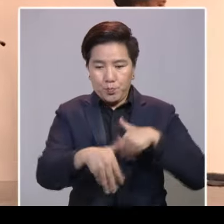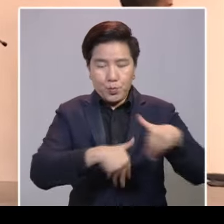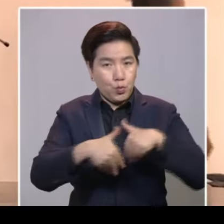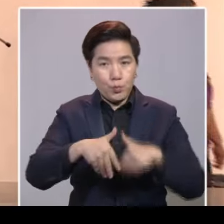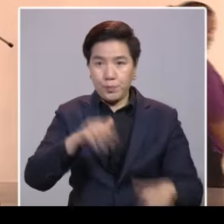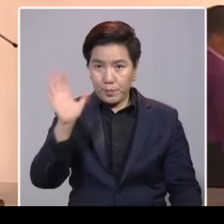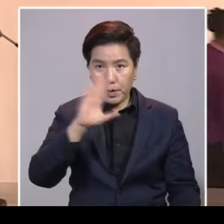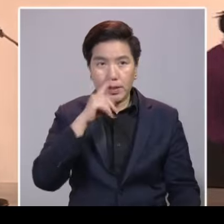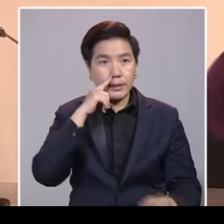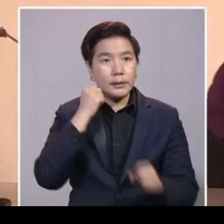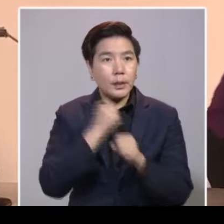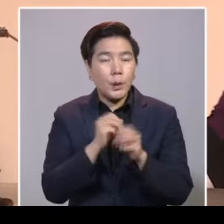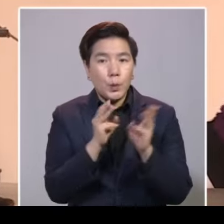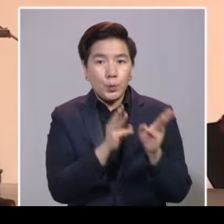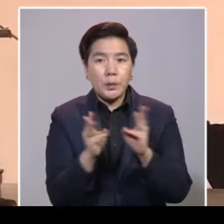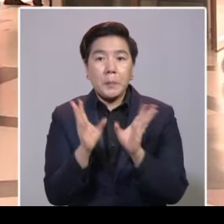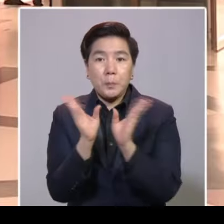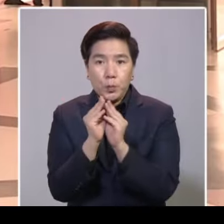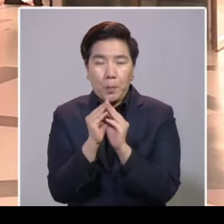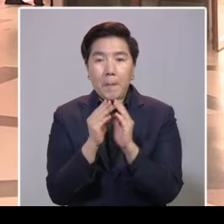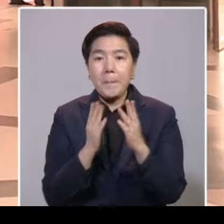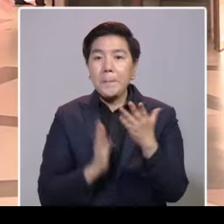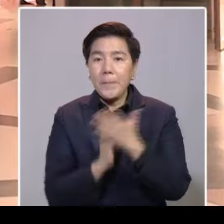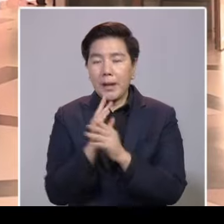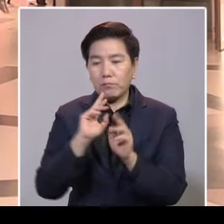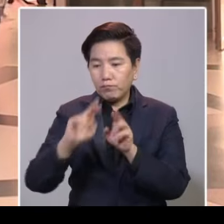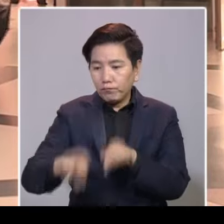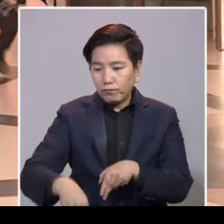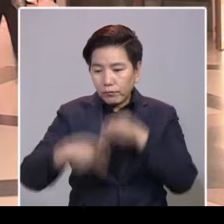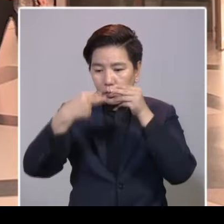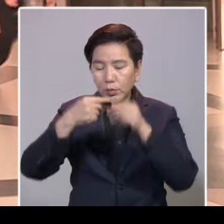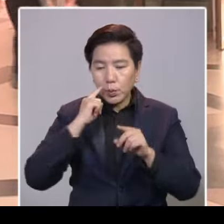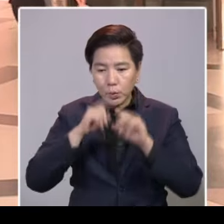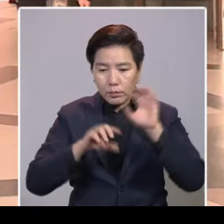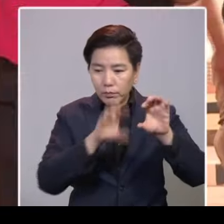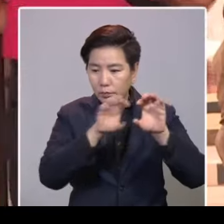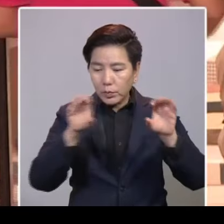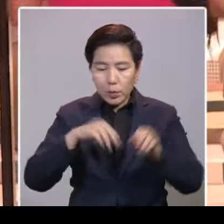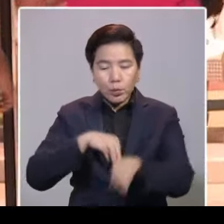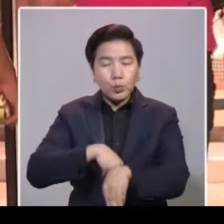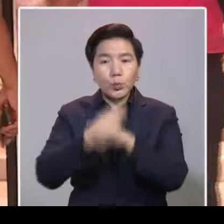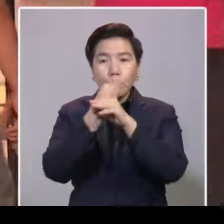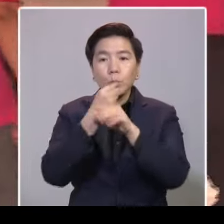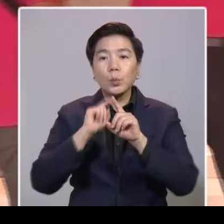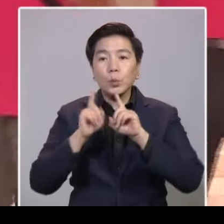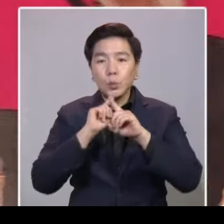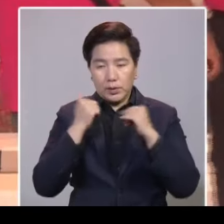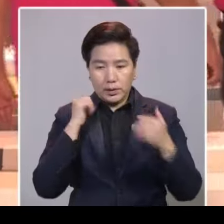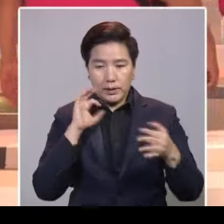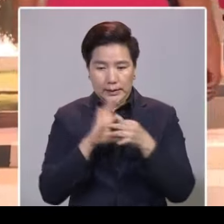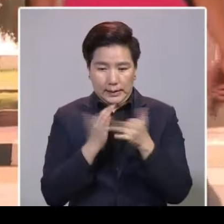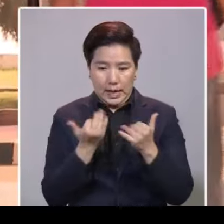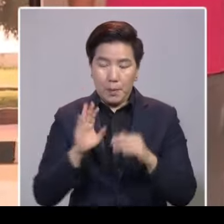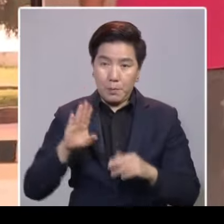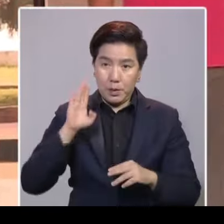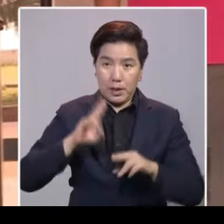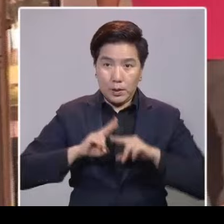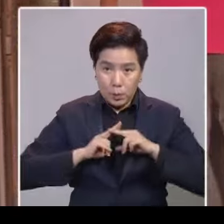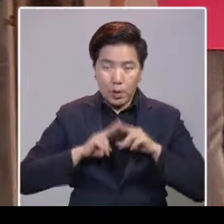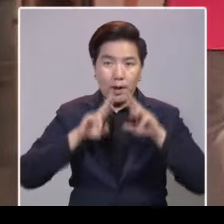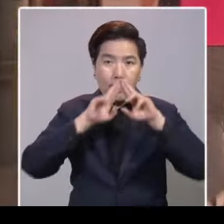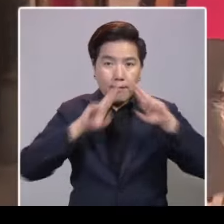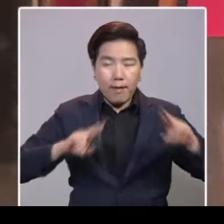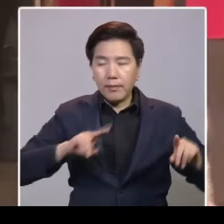ชาชนใช้ช่องทานใการประชุมผ่านสื่ออีเล็ทรอนิในการปฏิบัิงานรวมทั้งเอกชนสถามประกอบการ